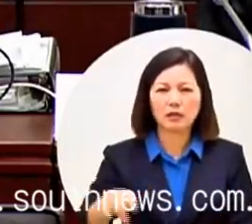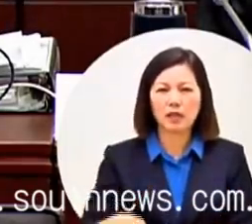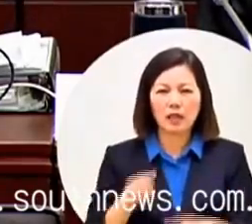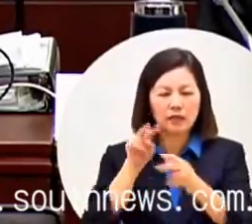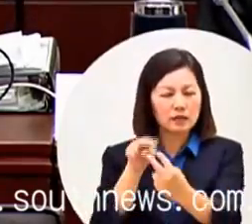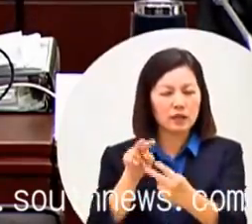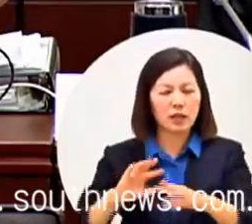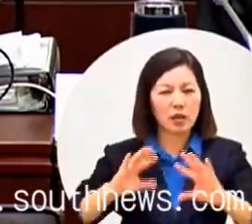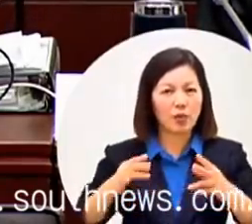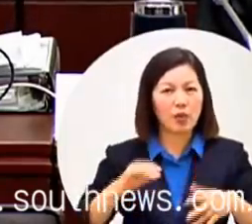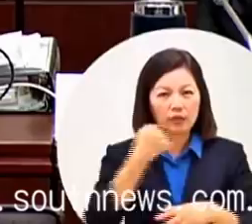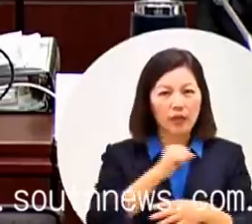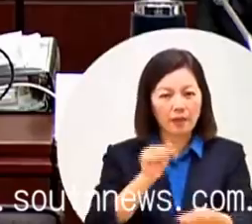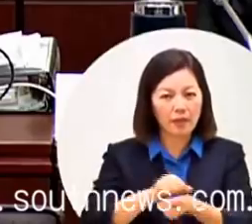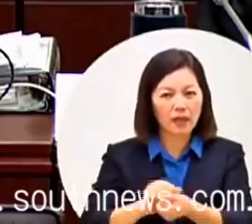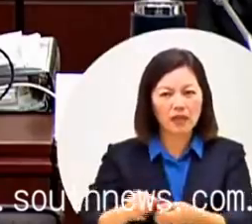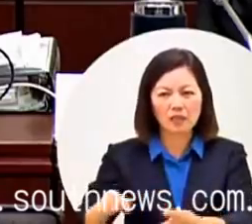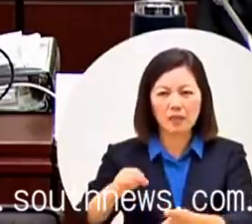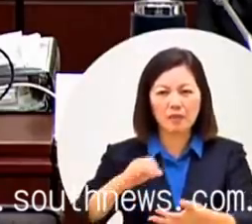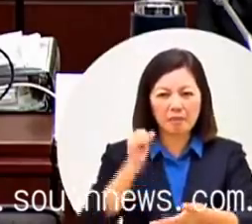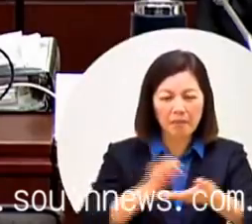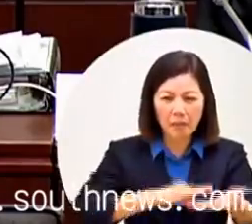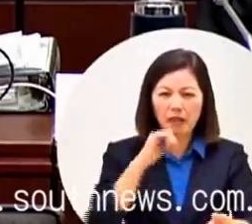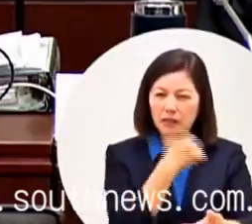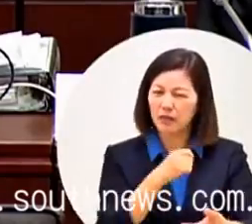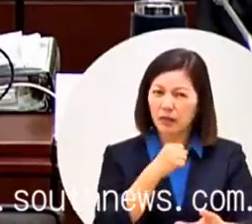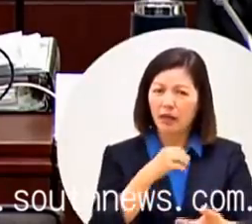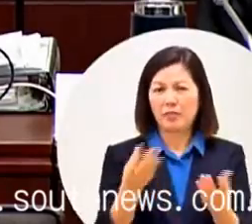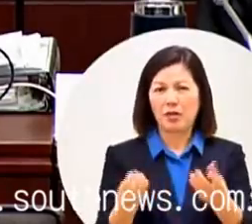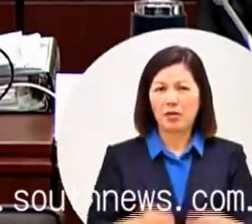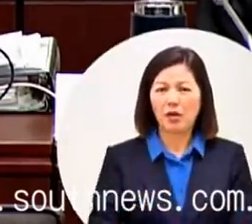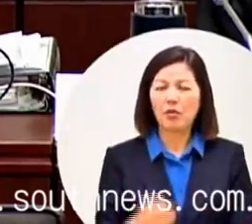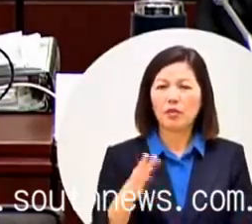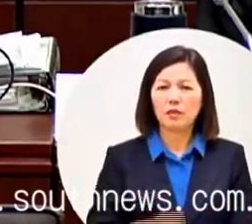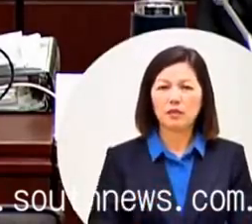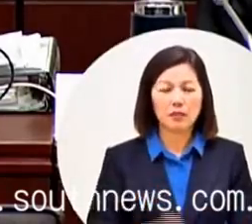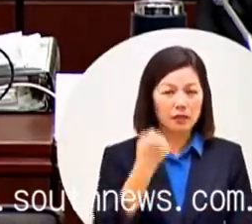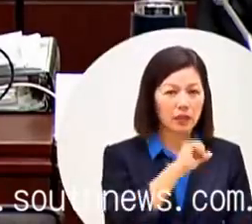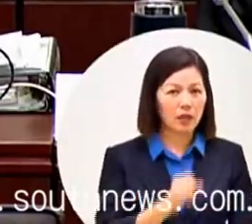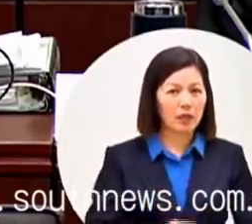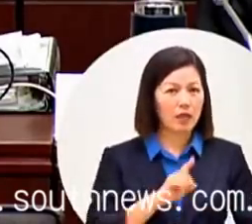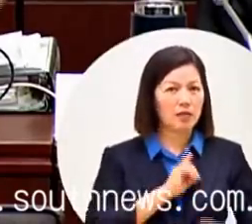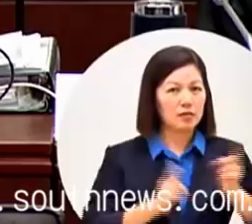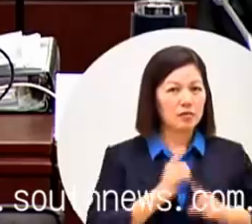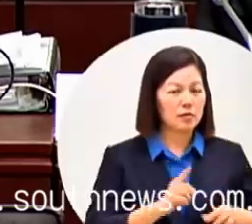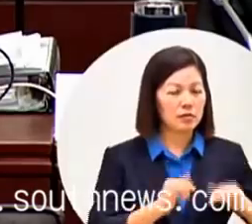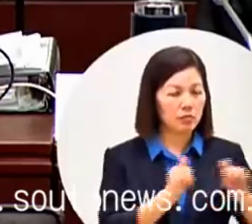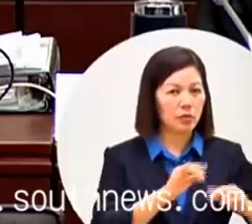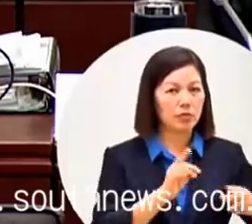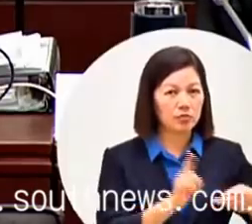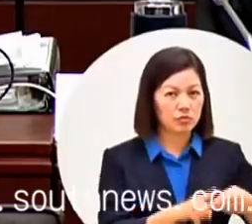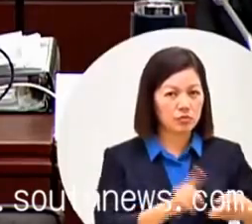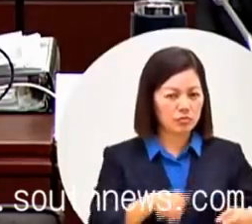们就出卖了？没有啊，因为为什么？因为你们对台湾自由民主有信心嘛？你们知道这是台湾的